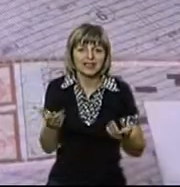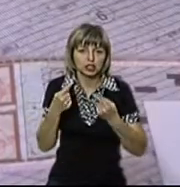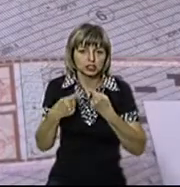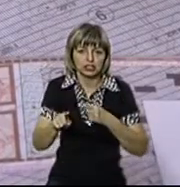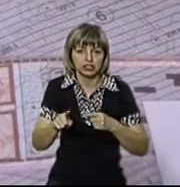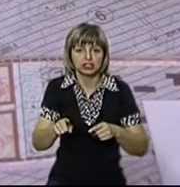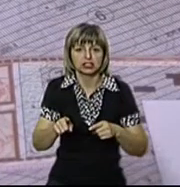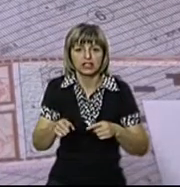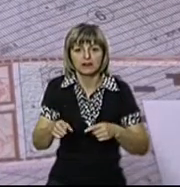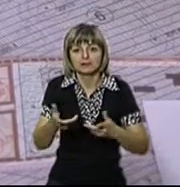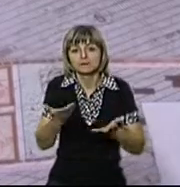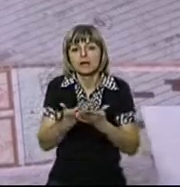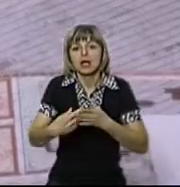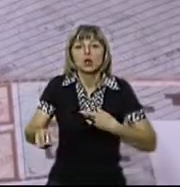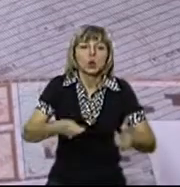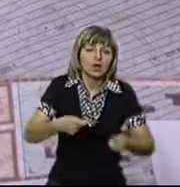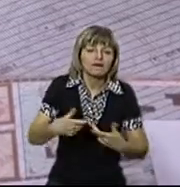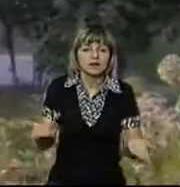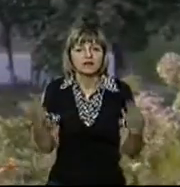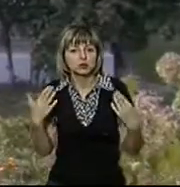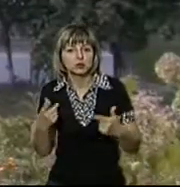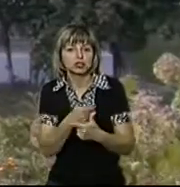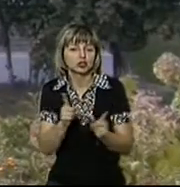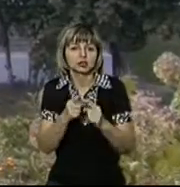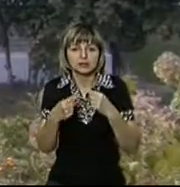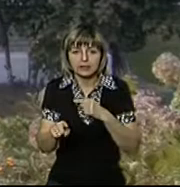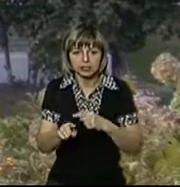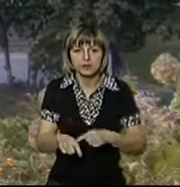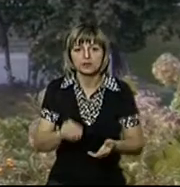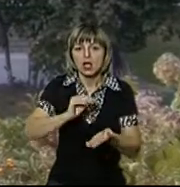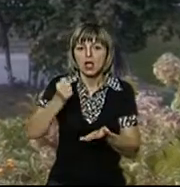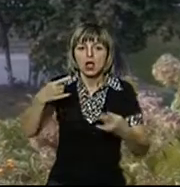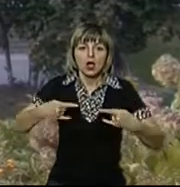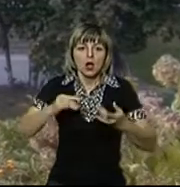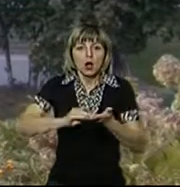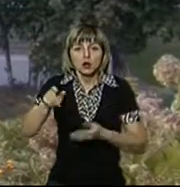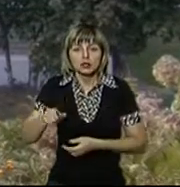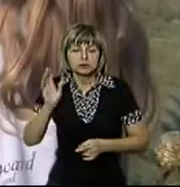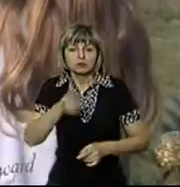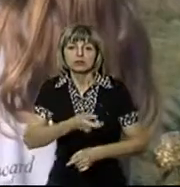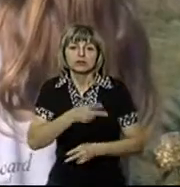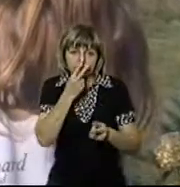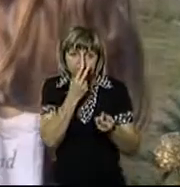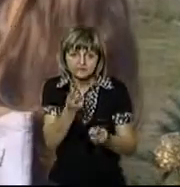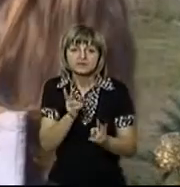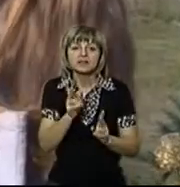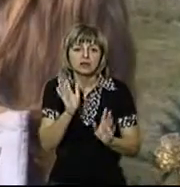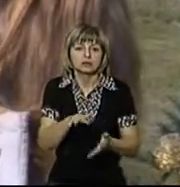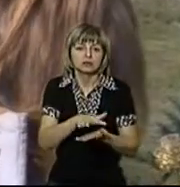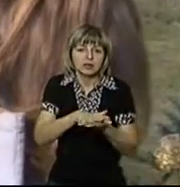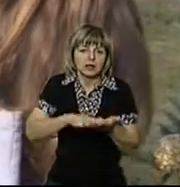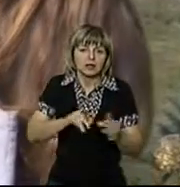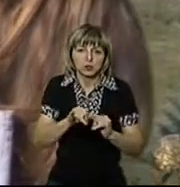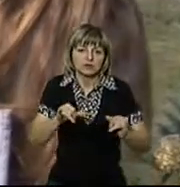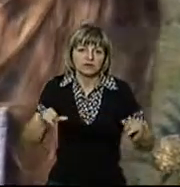інший об'єкт – торгівлі, відпочинку чи так далі. Кореспонденти Суспільного стежитимуть за тим, як розвиватимуться події.